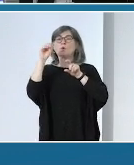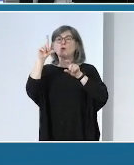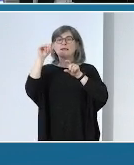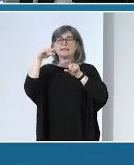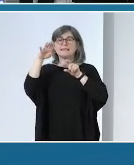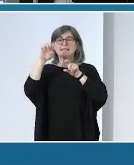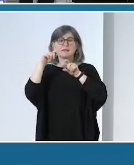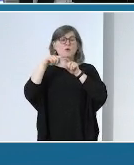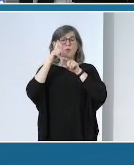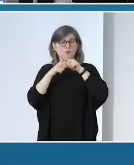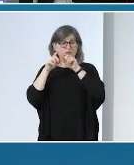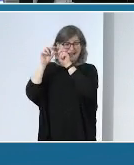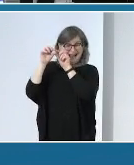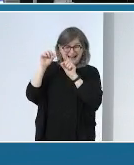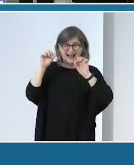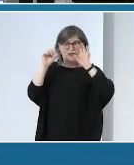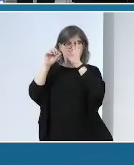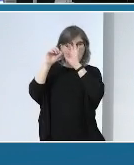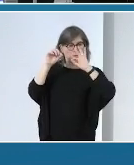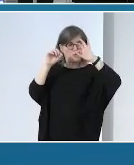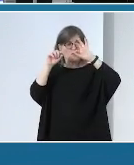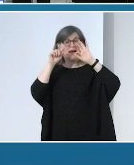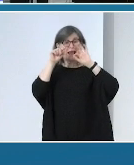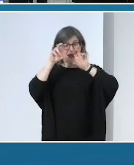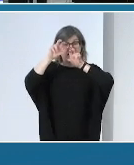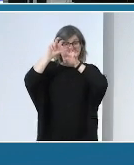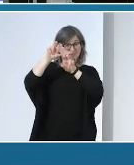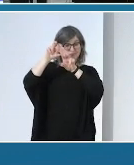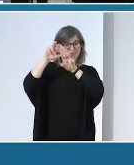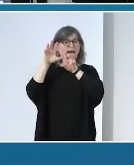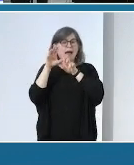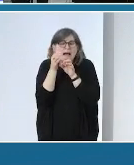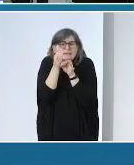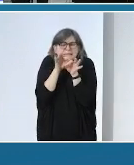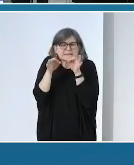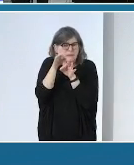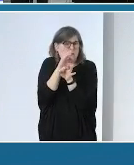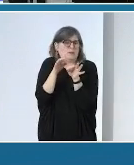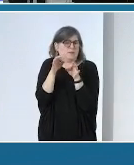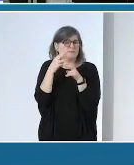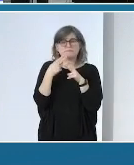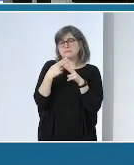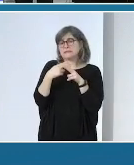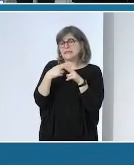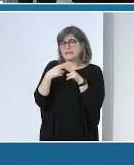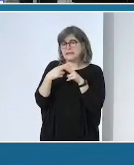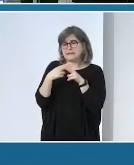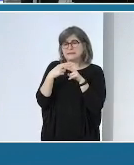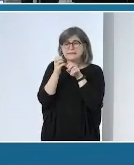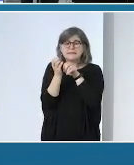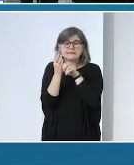semi-circulaires. Et dans ces organes, on a un type de cellules qu'on appelle les cellules